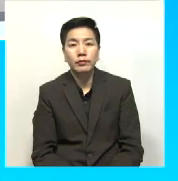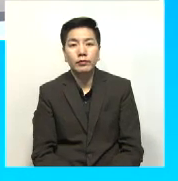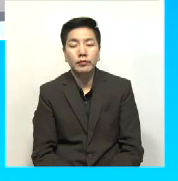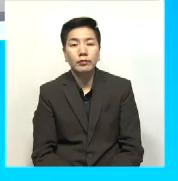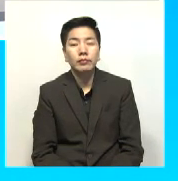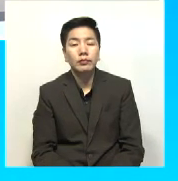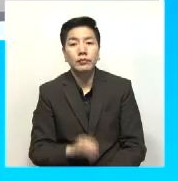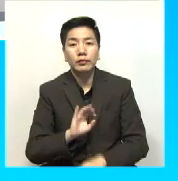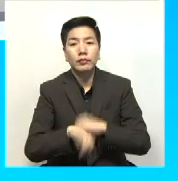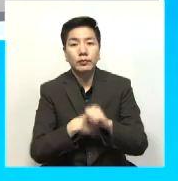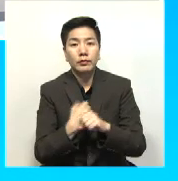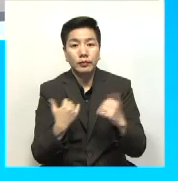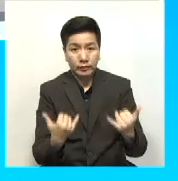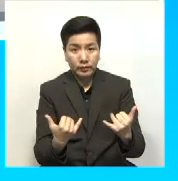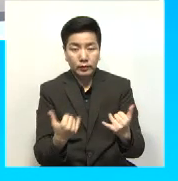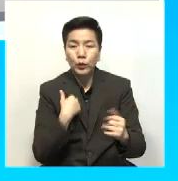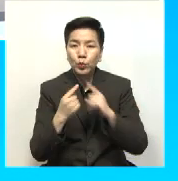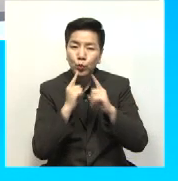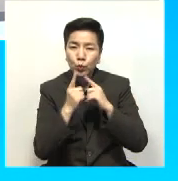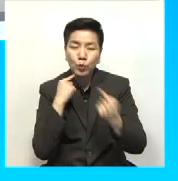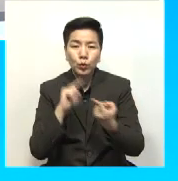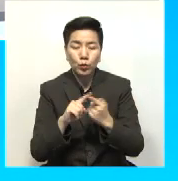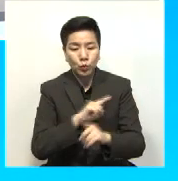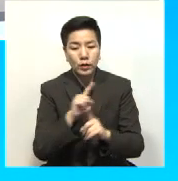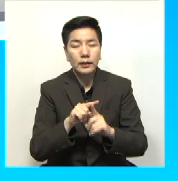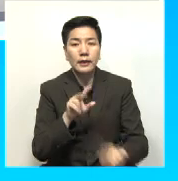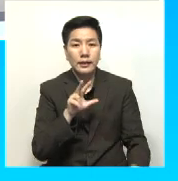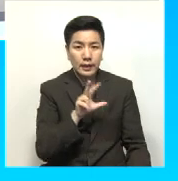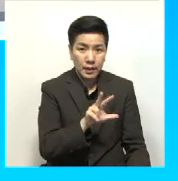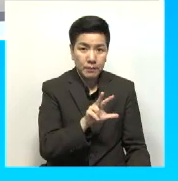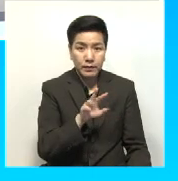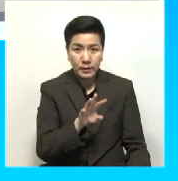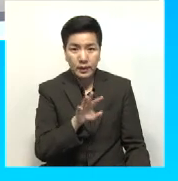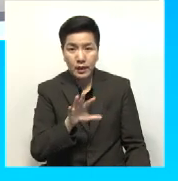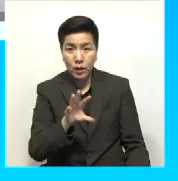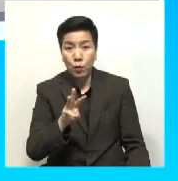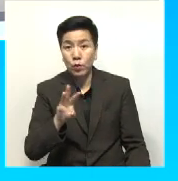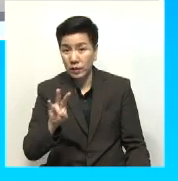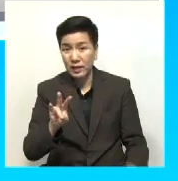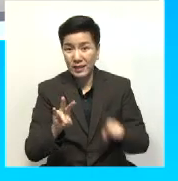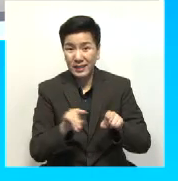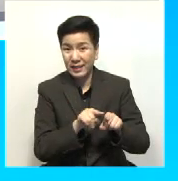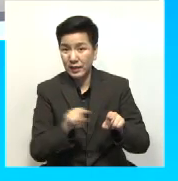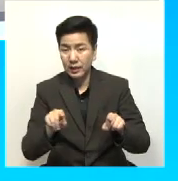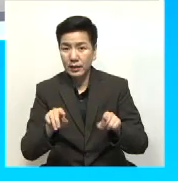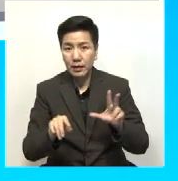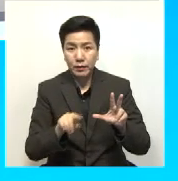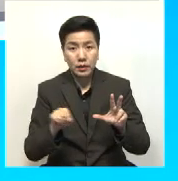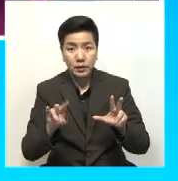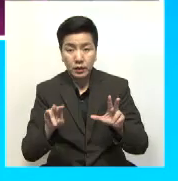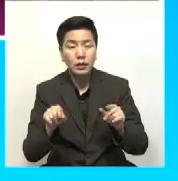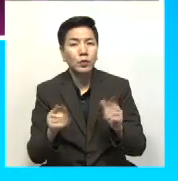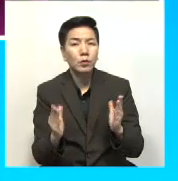ปีนี้เนี่ยที่เราคุยกันเนี่ยคือวันที่3 4 5 6 7เนี่ยอันนี้เป็นเราเรียกกันว่า